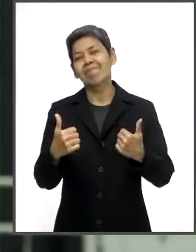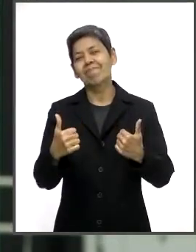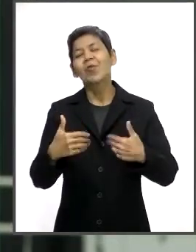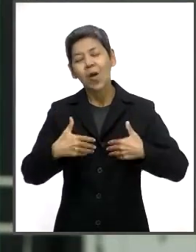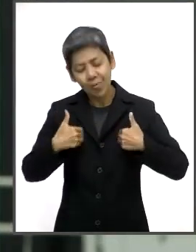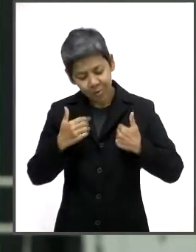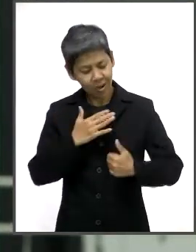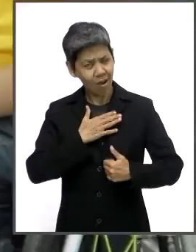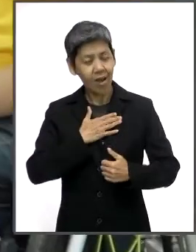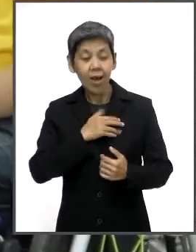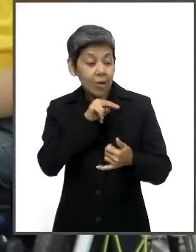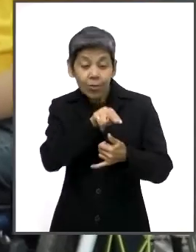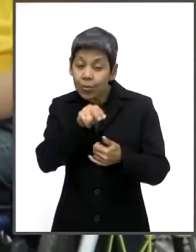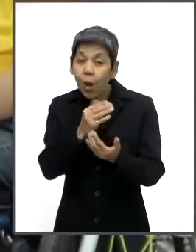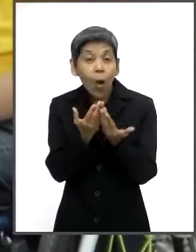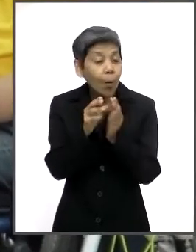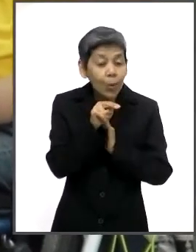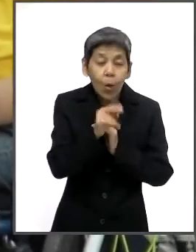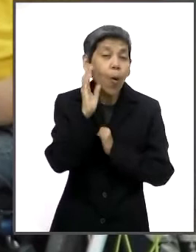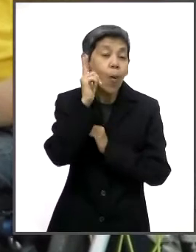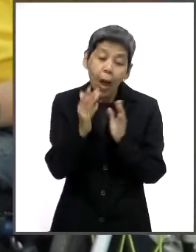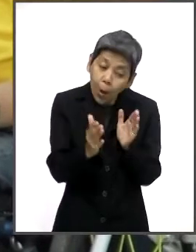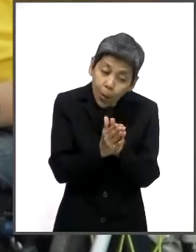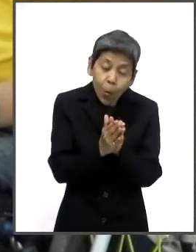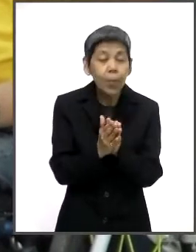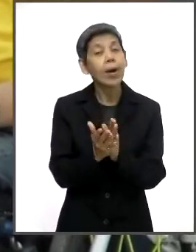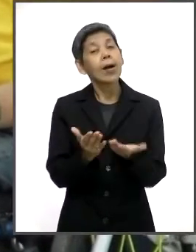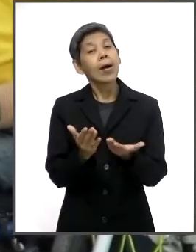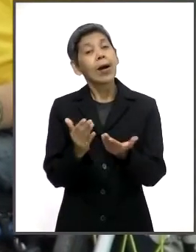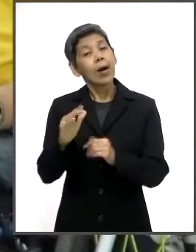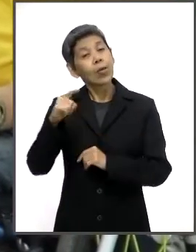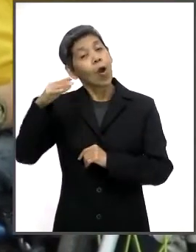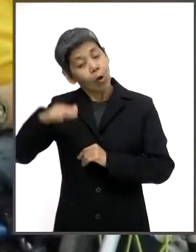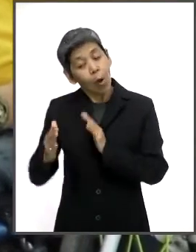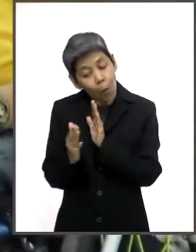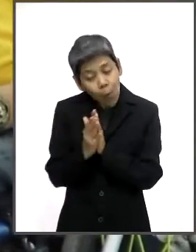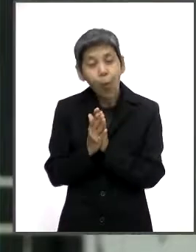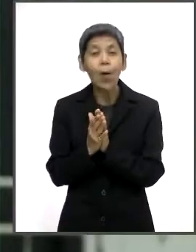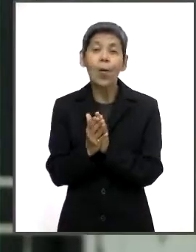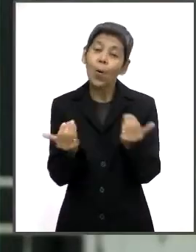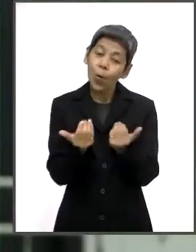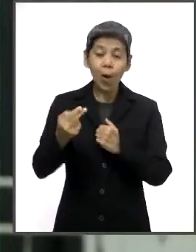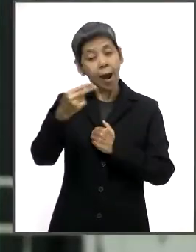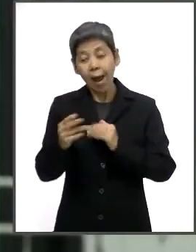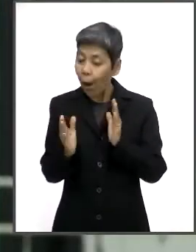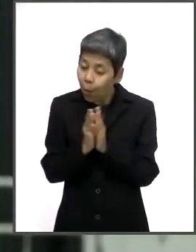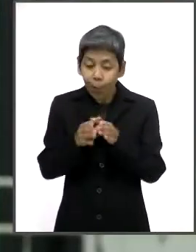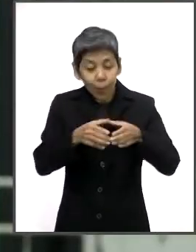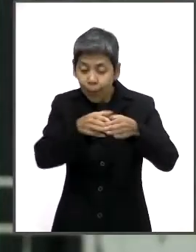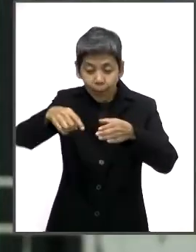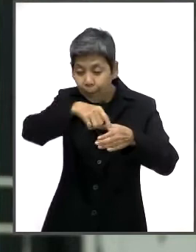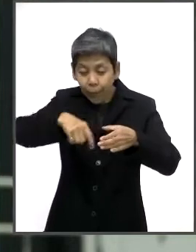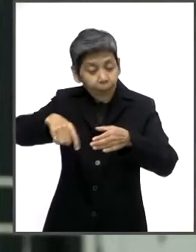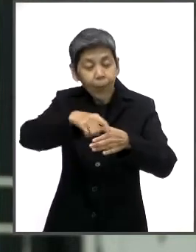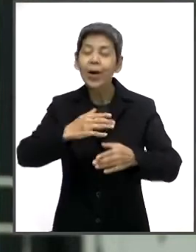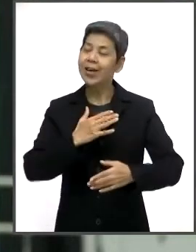ข ครับ ความสุขของพี่คือได้ดูแลครอบครัวพ่อแม่อยู่กับตัวเองน้องสาวก็อยู่ลูกหลานทั้งหมดมาอยู่ด้วยตัวเองกับตัว